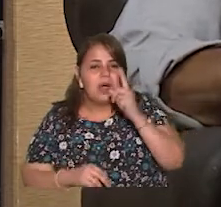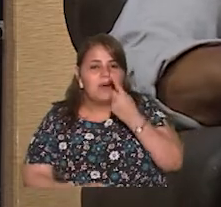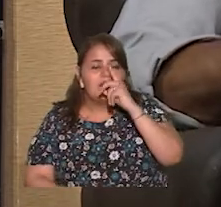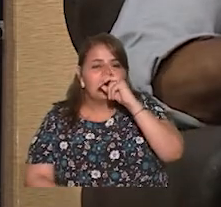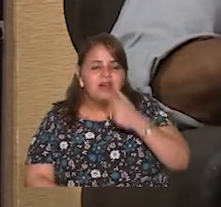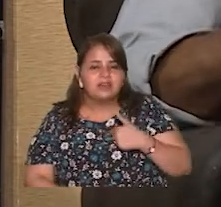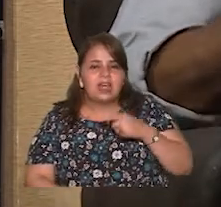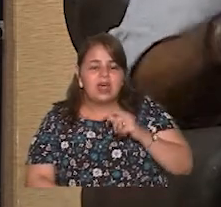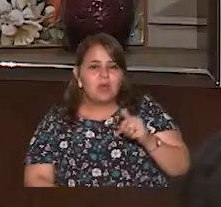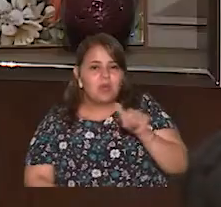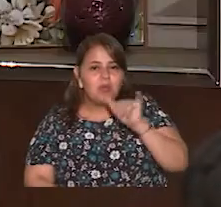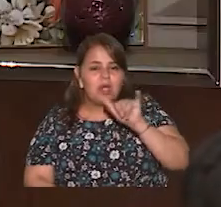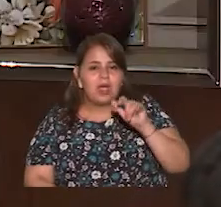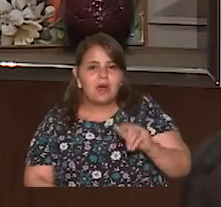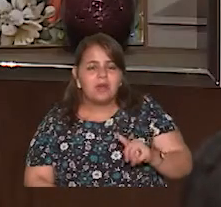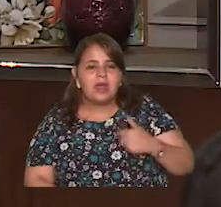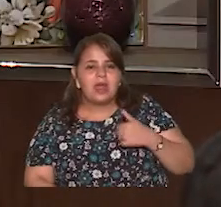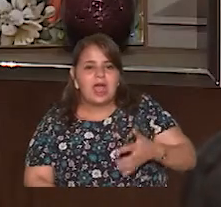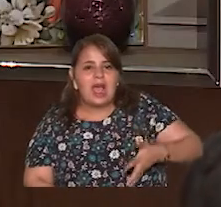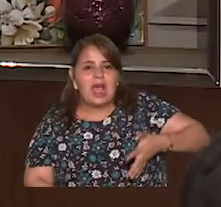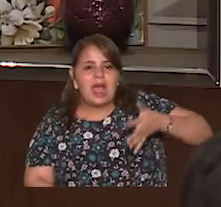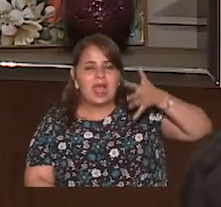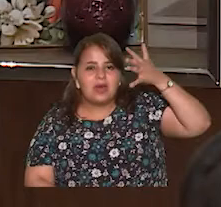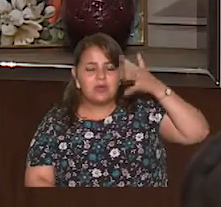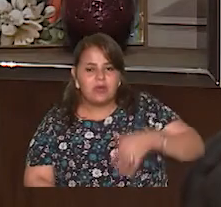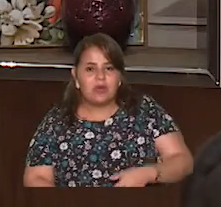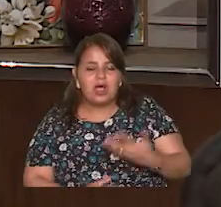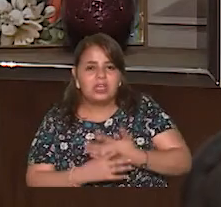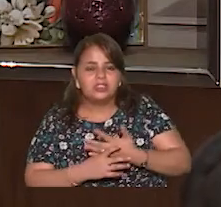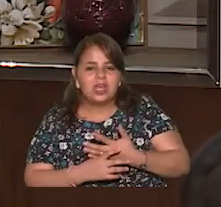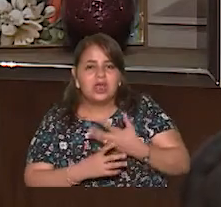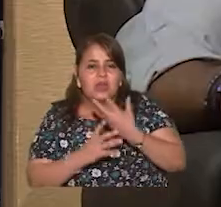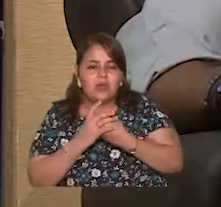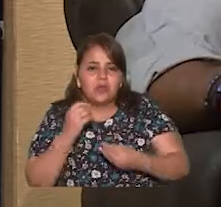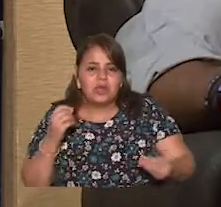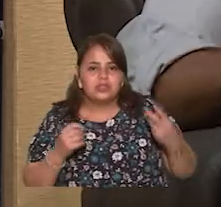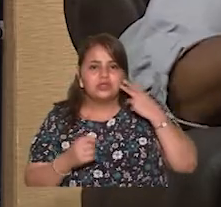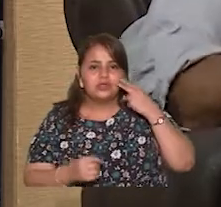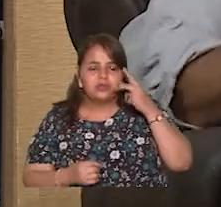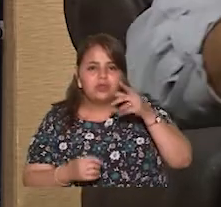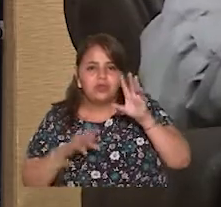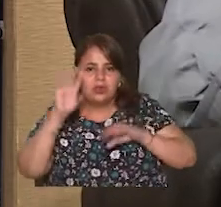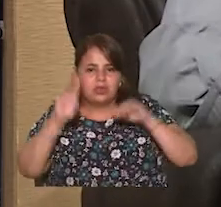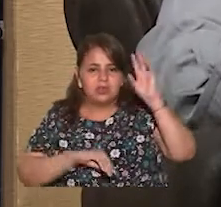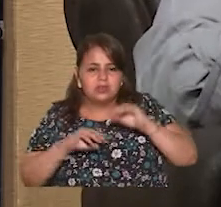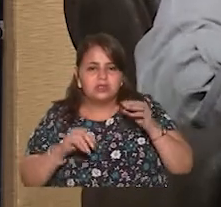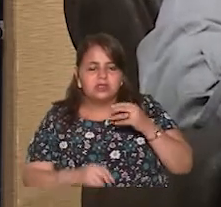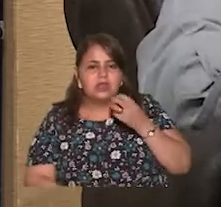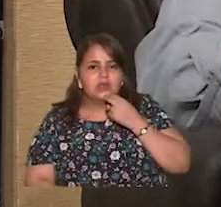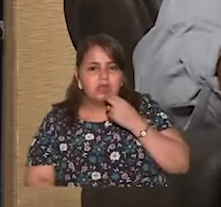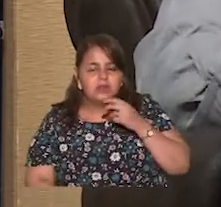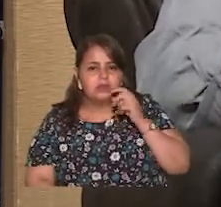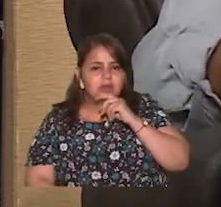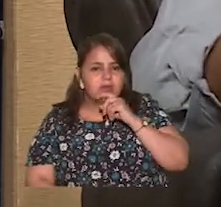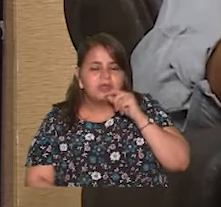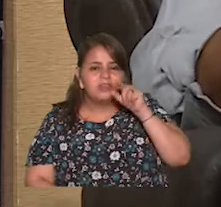انا انمو عشان اكون انسان صالح، عشان ولادي يشوفوا القصه دي. بس الولاد والبنات من سن